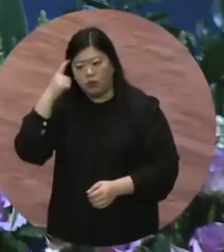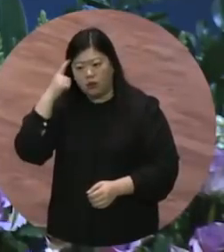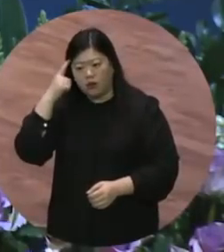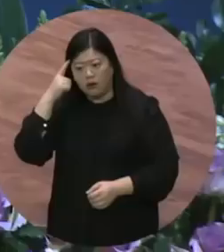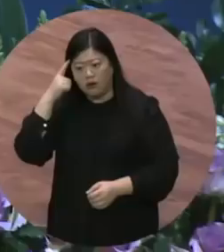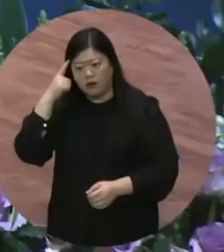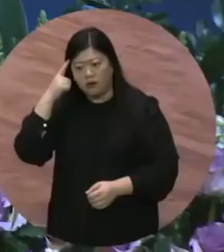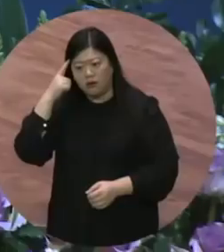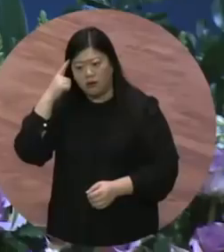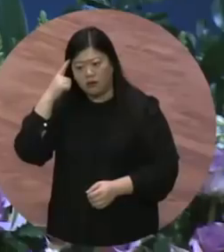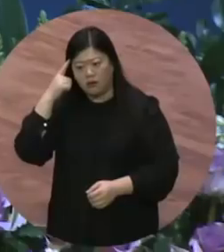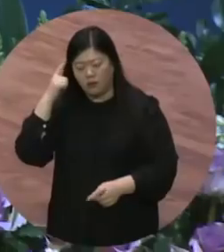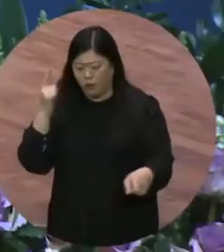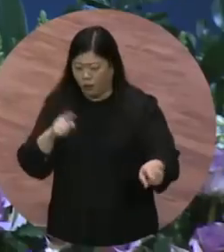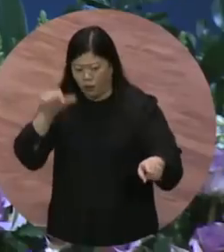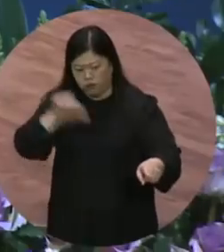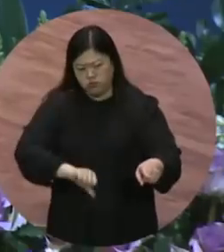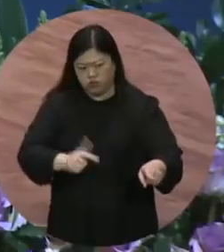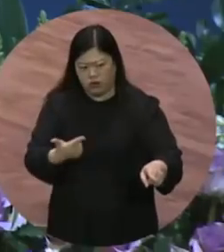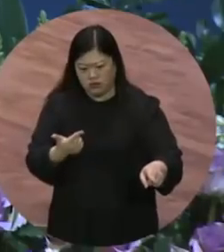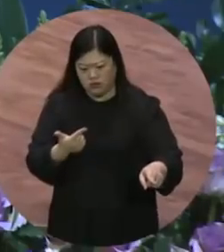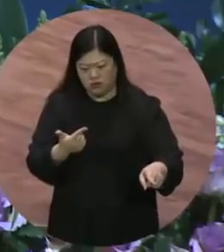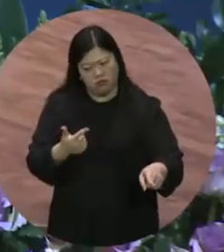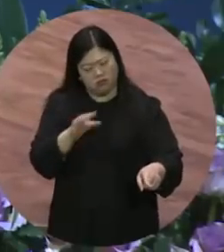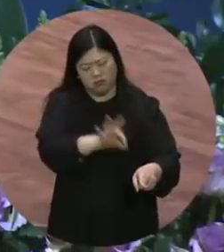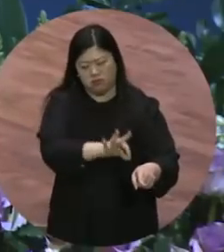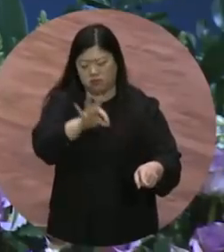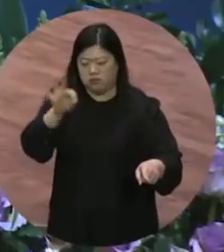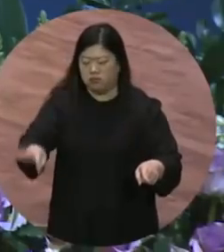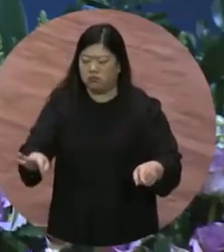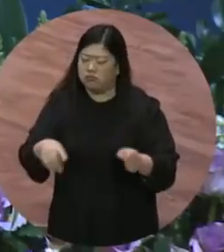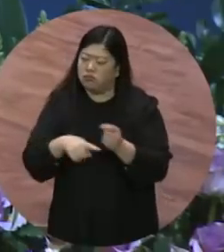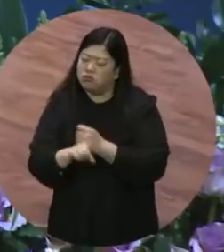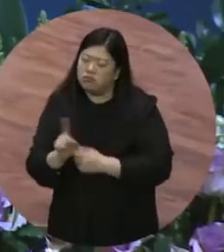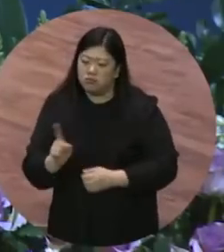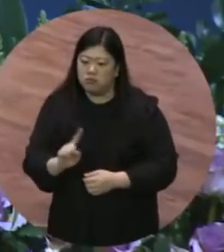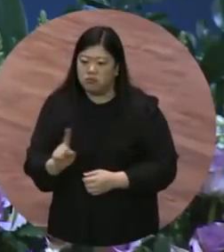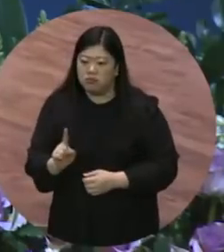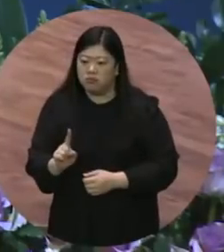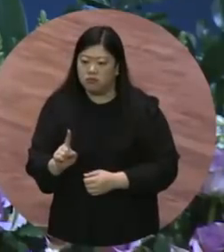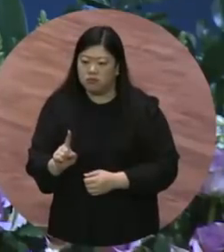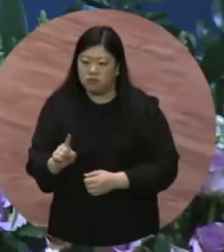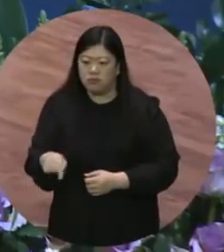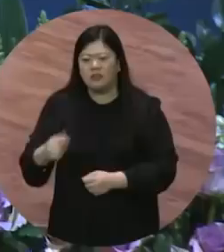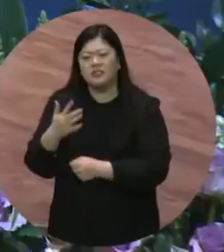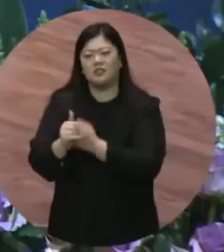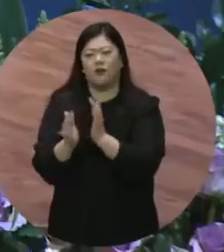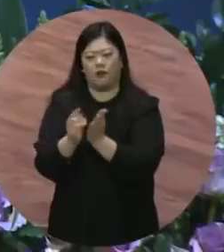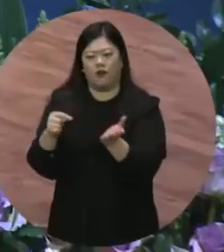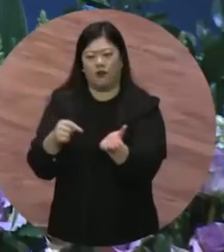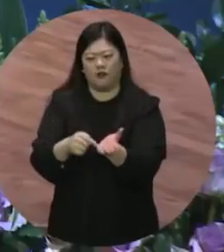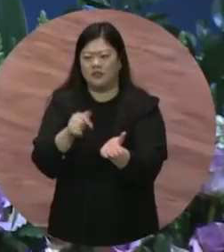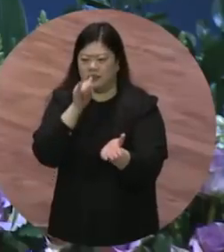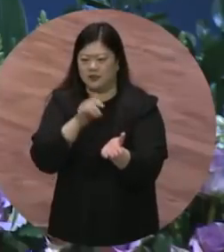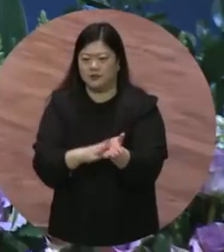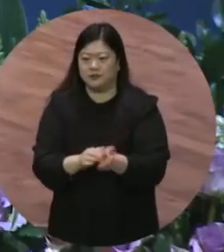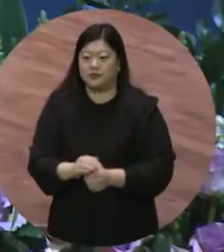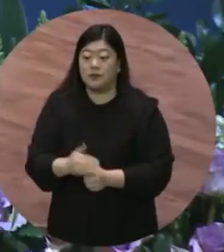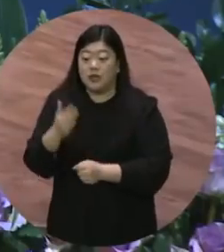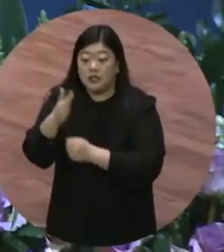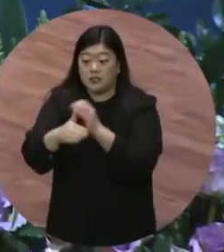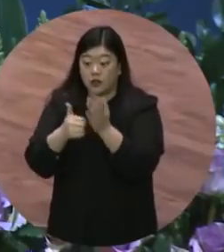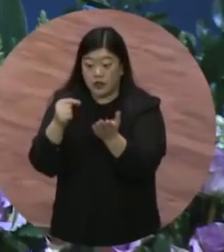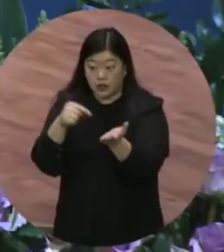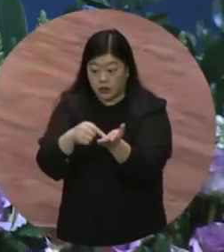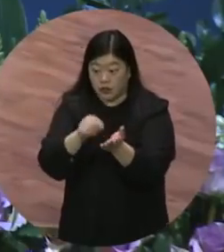선택하시고 축복하셨을까? 도대체 이유가 뭔가? 성경에서 가장 중요한 시작은